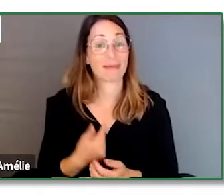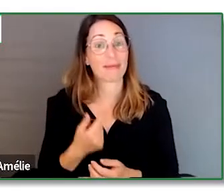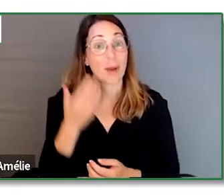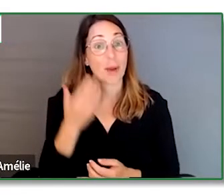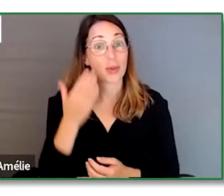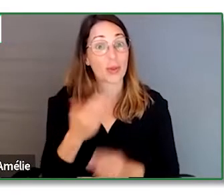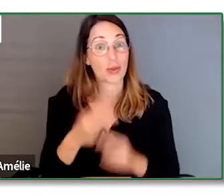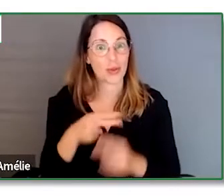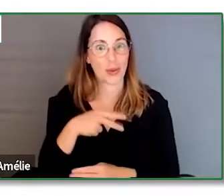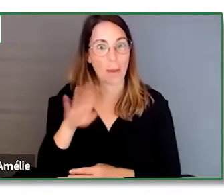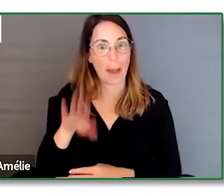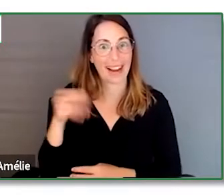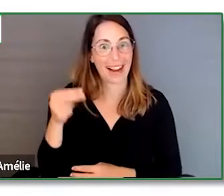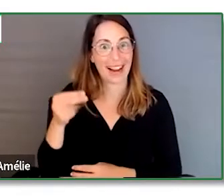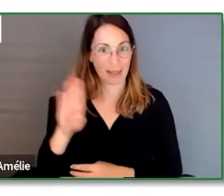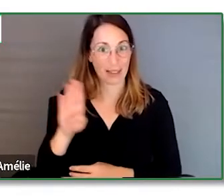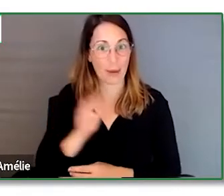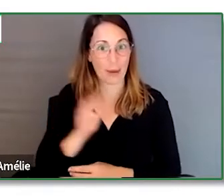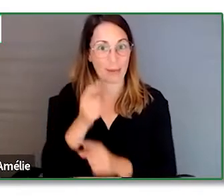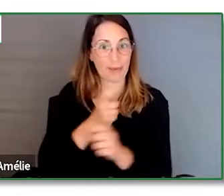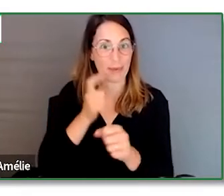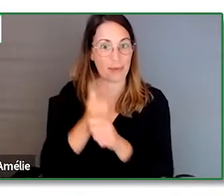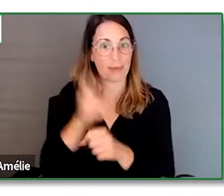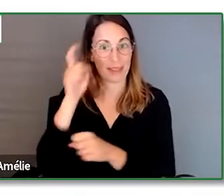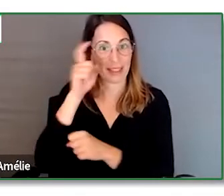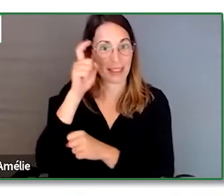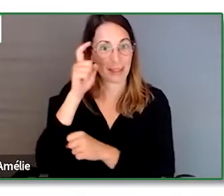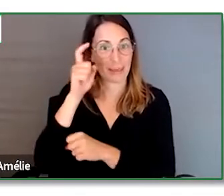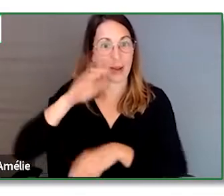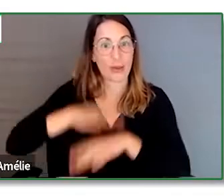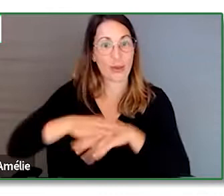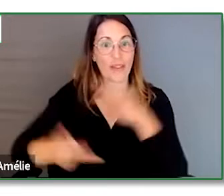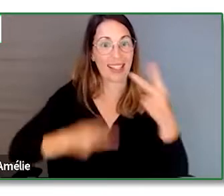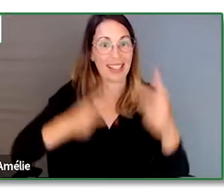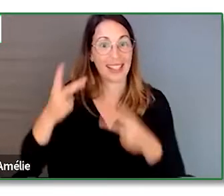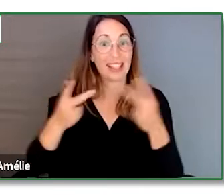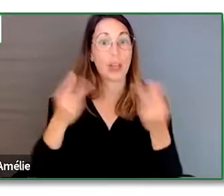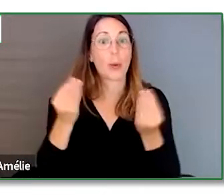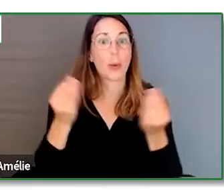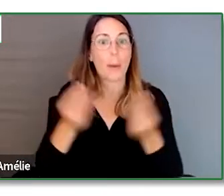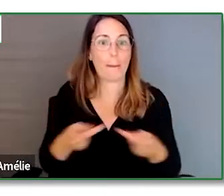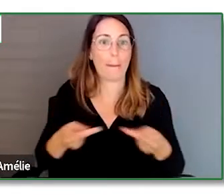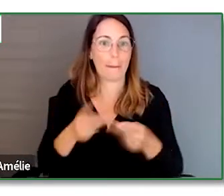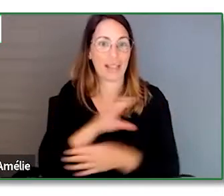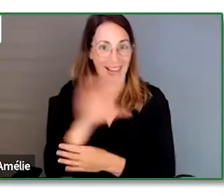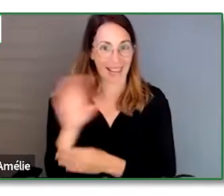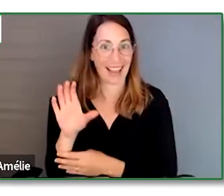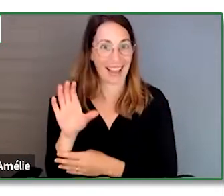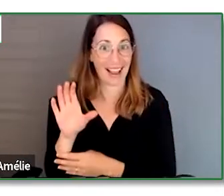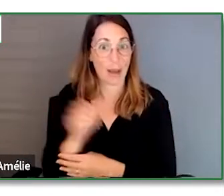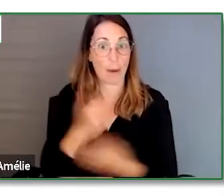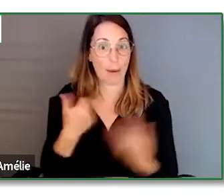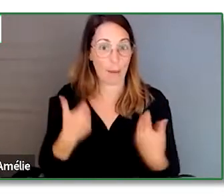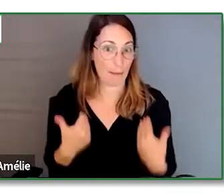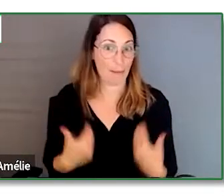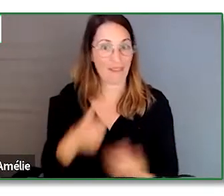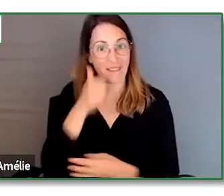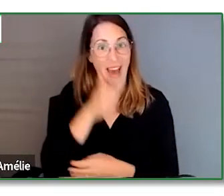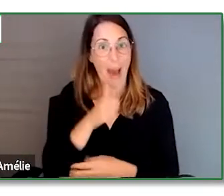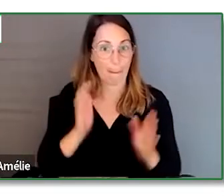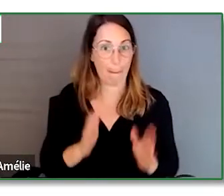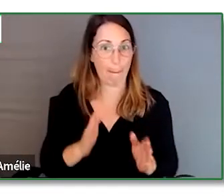directrice de l'expérience du visiteur pour Parc Canada. Je suis une femme de couleur blanche, j'ai les cheveux